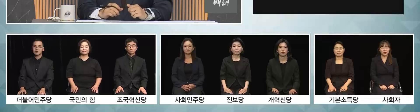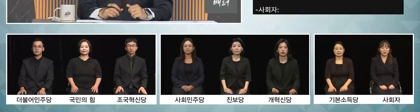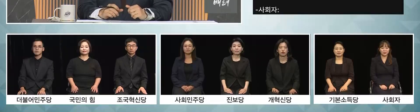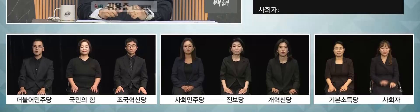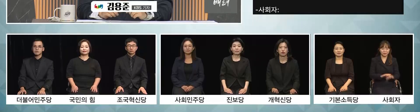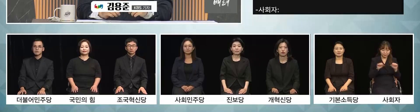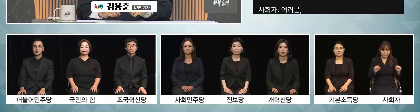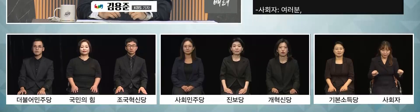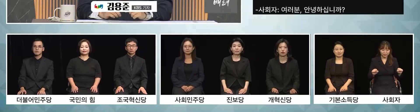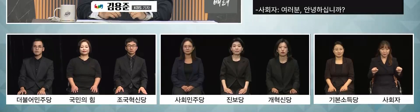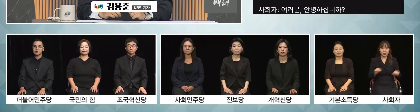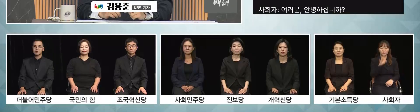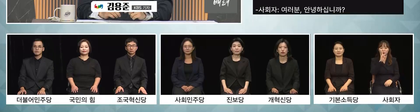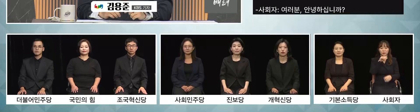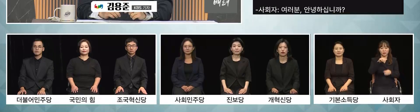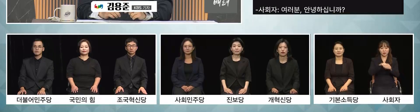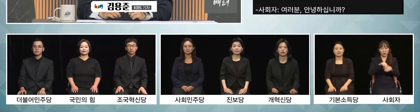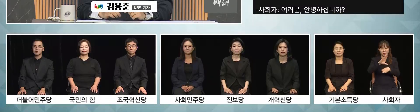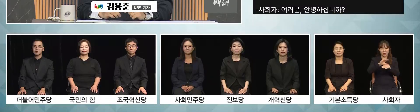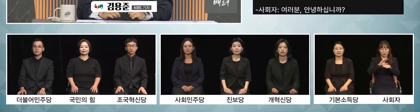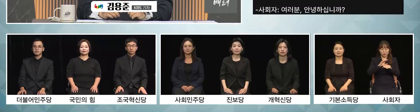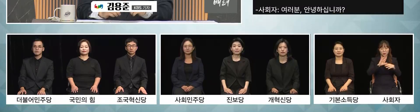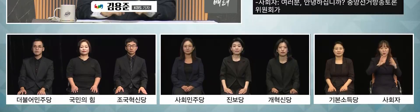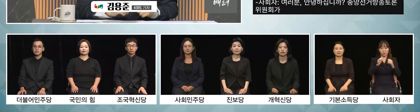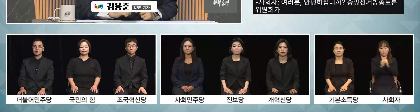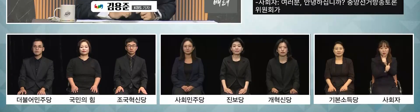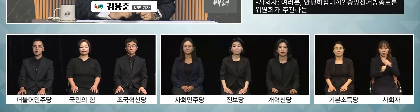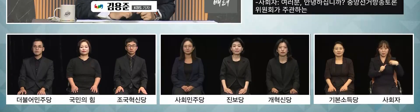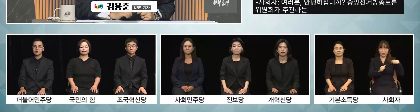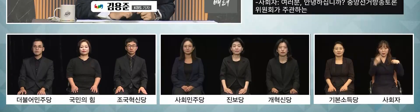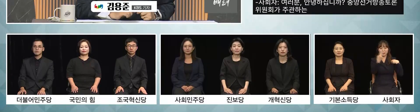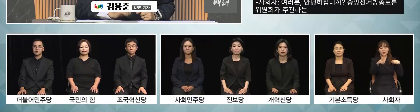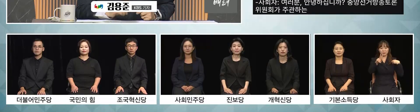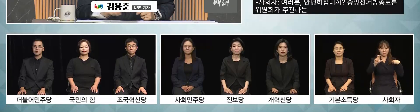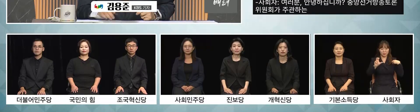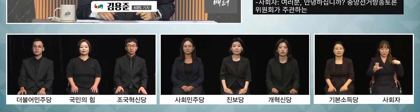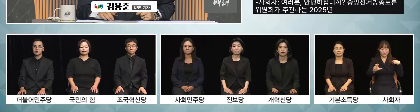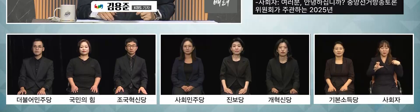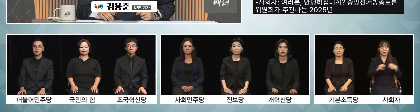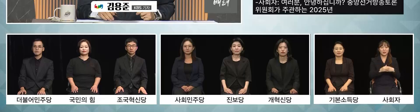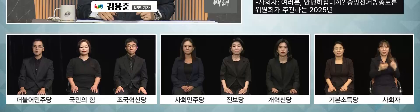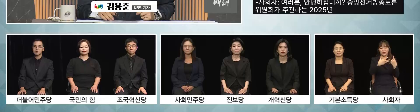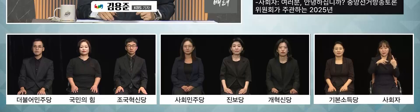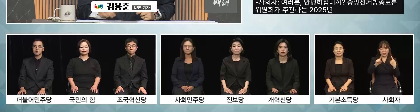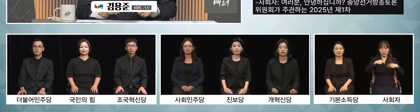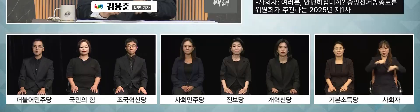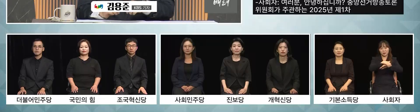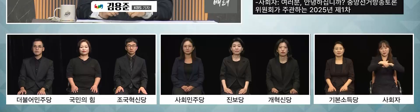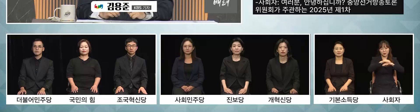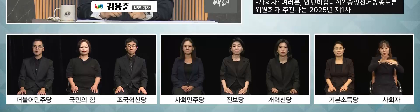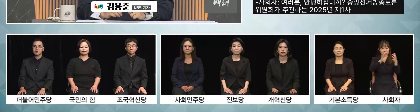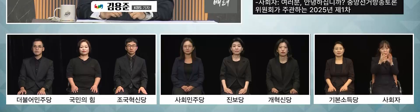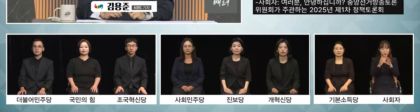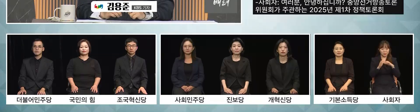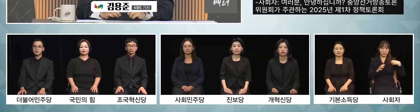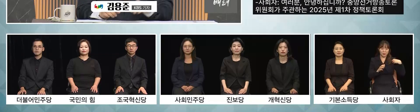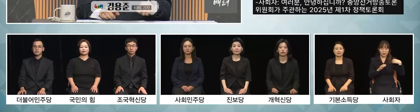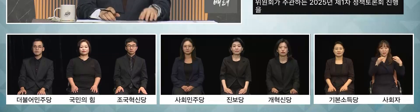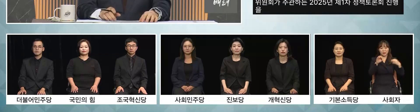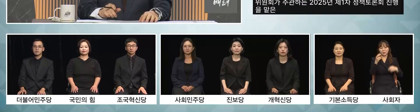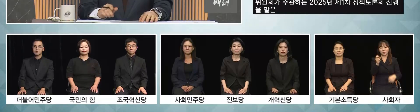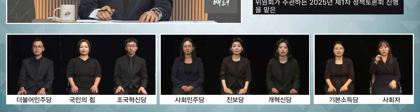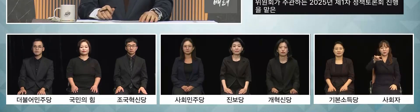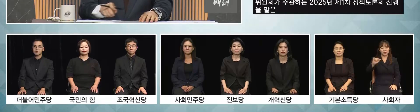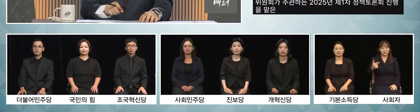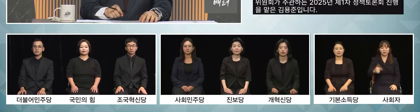여러분 안녕하십니까? 중앙선거방송 토론위원회가 주관하는 2025년 제1차 정책토론회 진행을 맡은